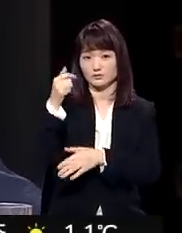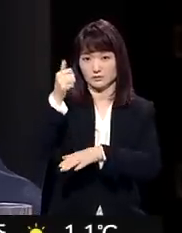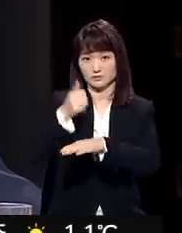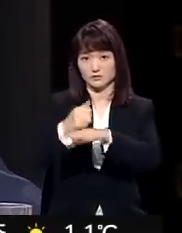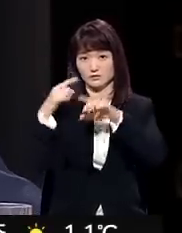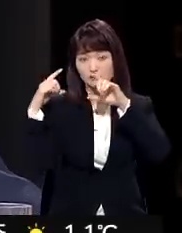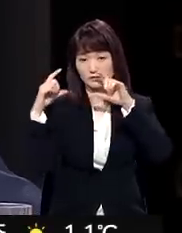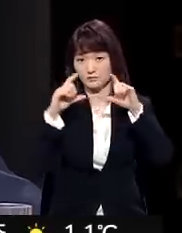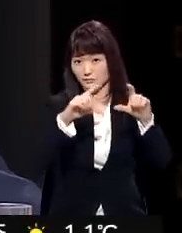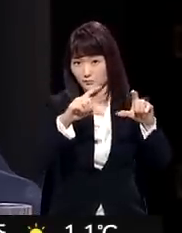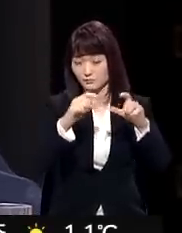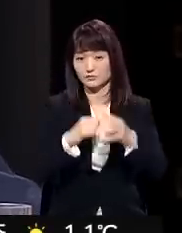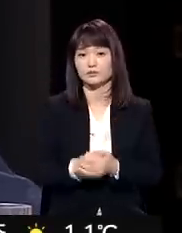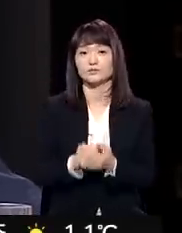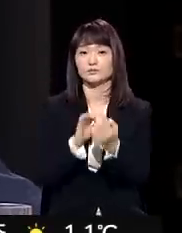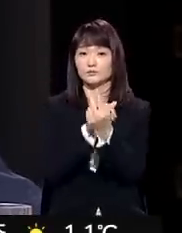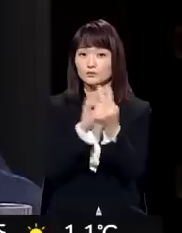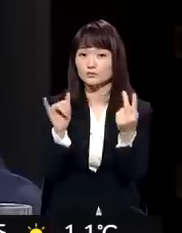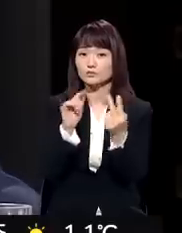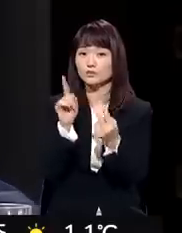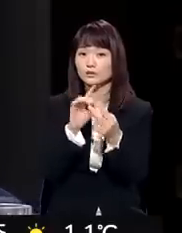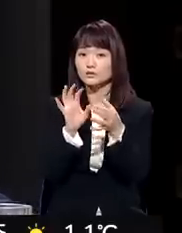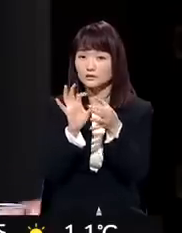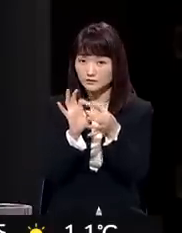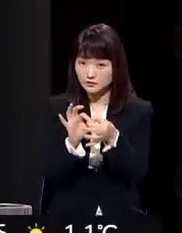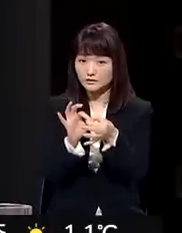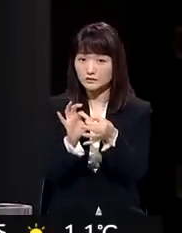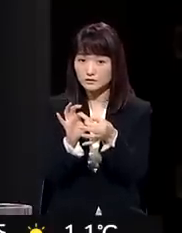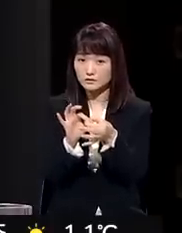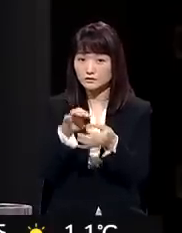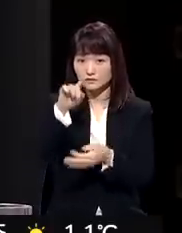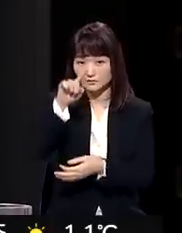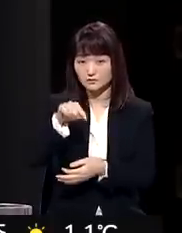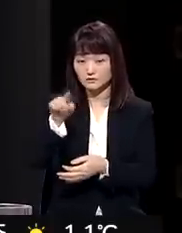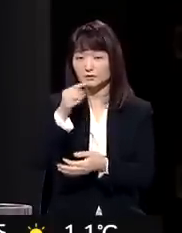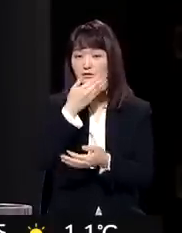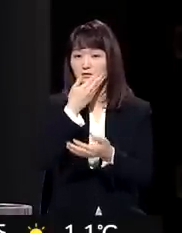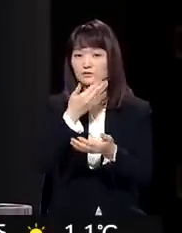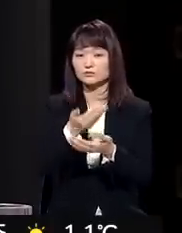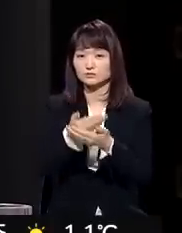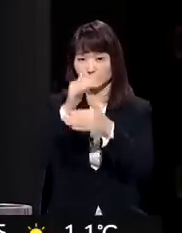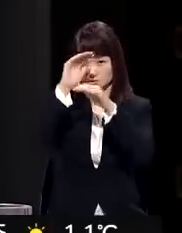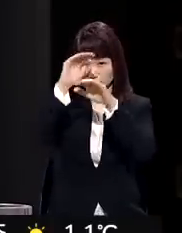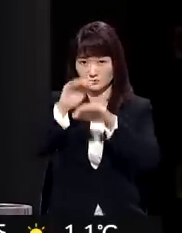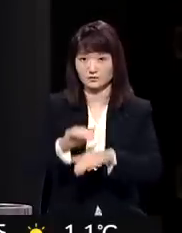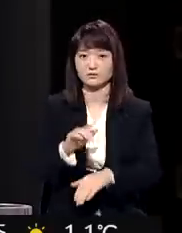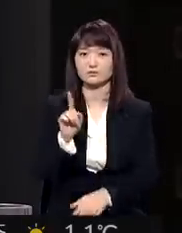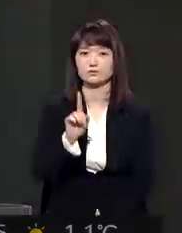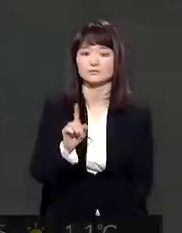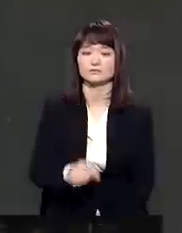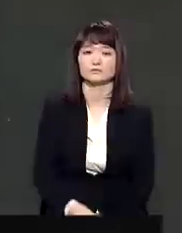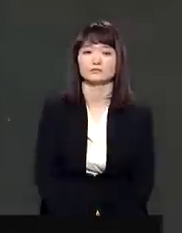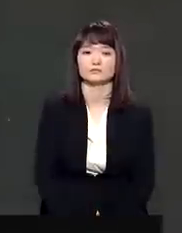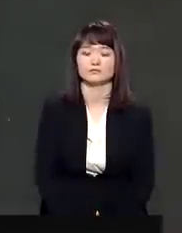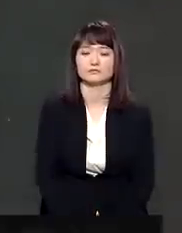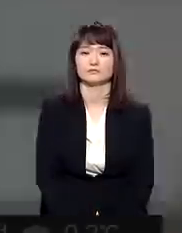나왔습니다 먼저 두 사람 어떤 관계였는지 체크 포인트 짚어보죠